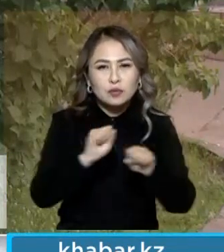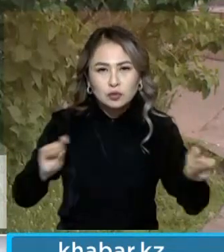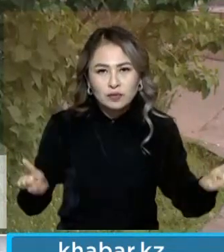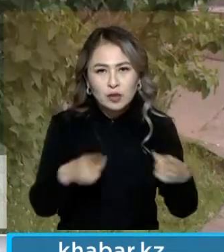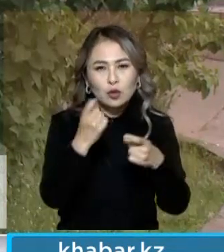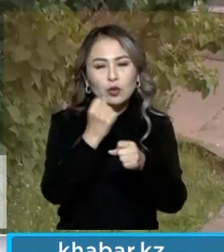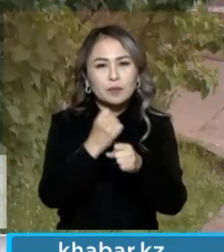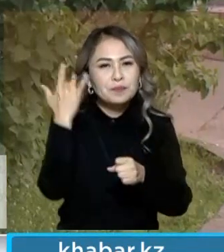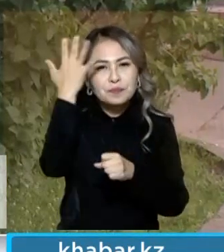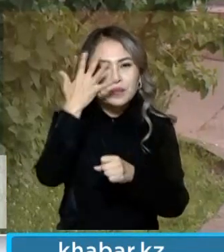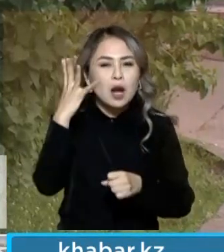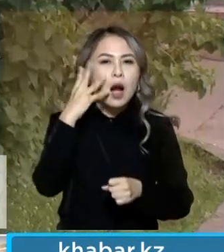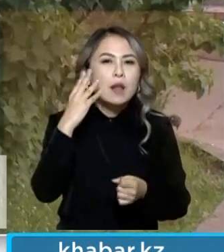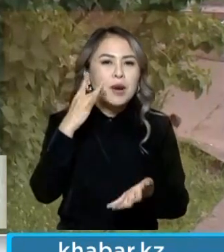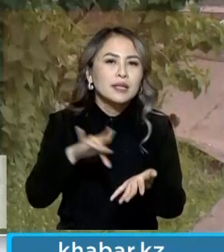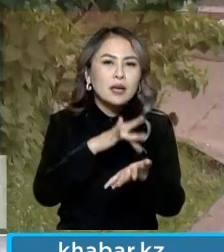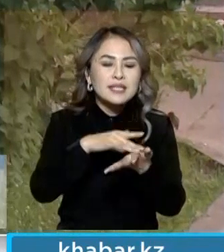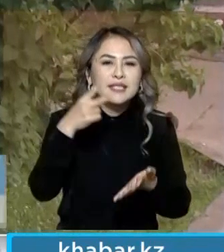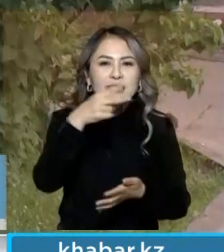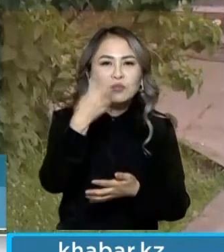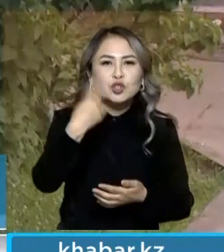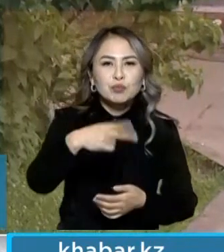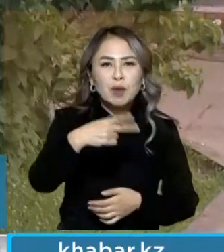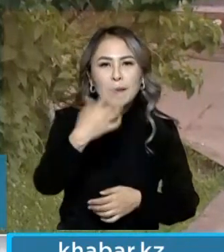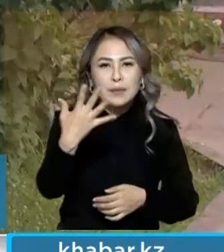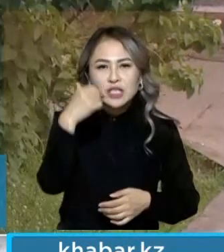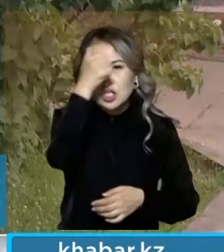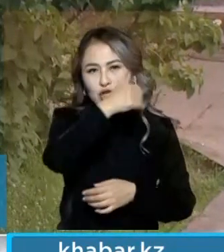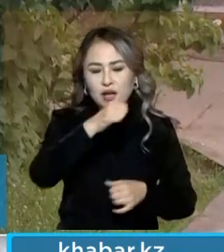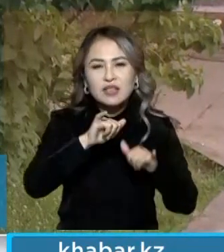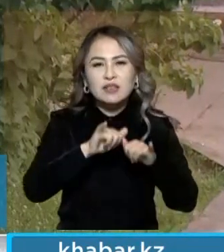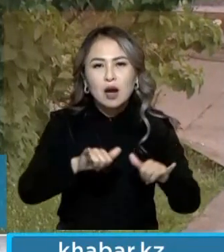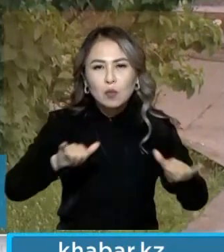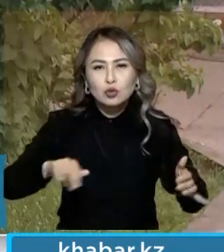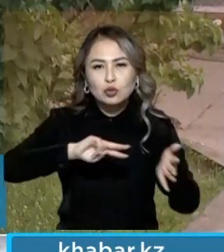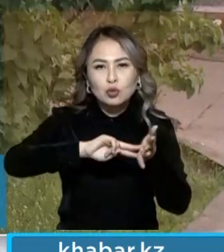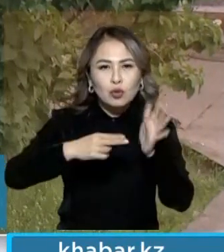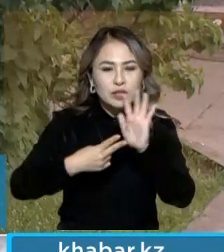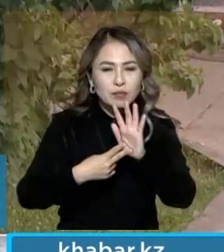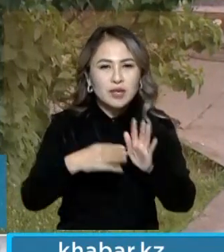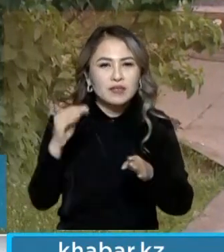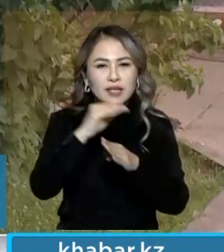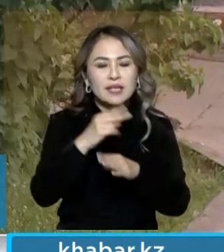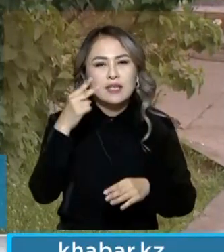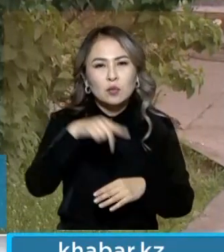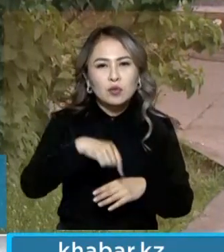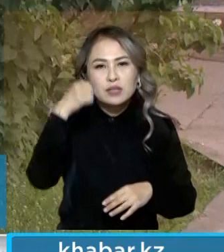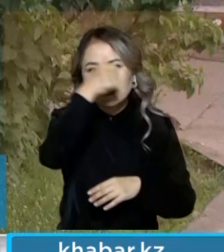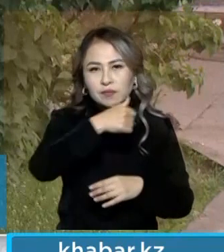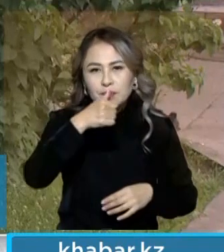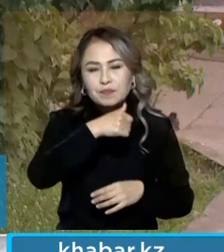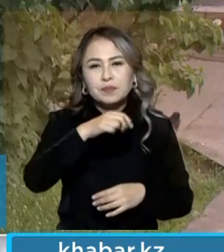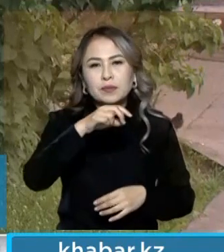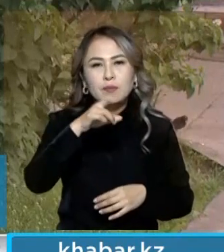құру мақсатында Алматы қаласының 2025 жылғы даму жоспары және де 2030 жылға дейінгі